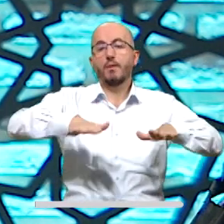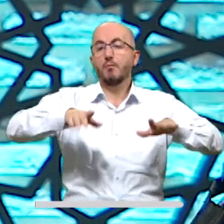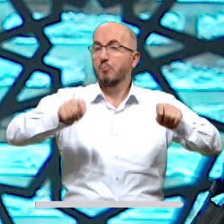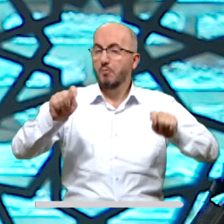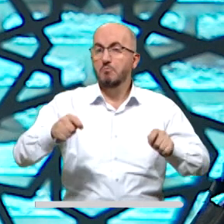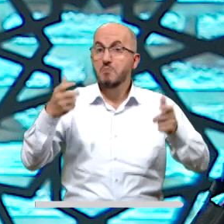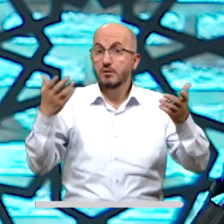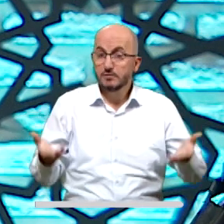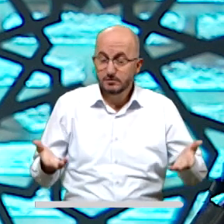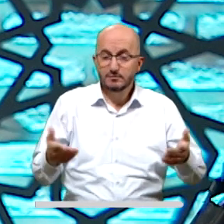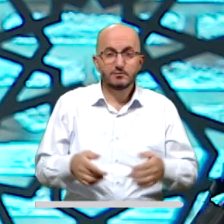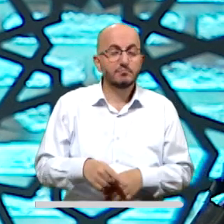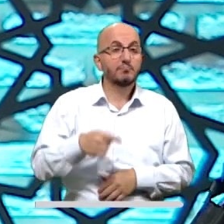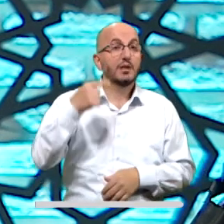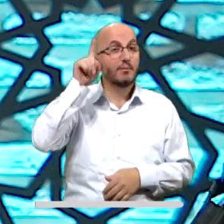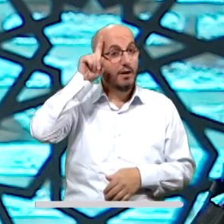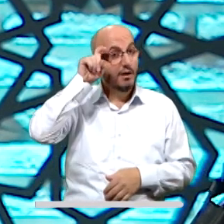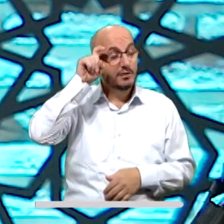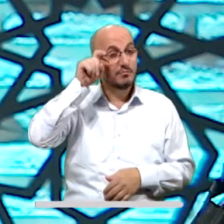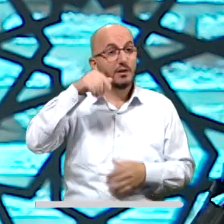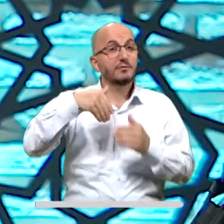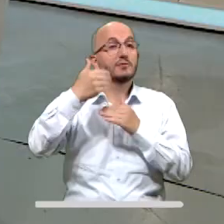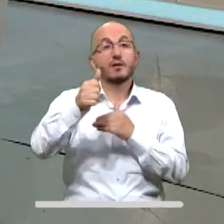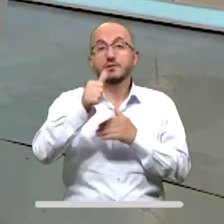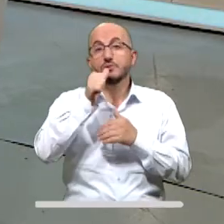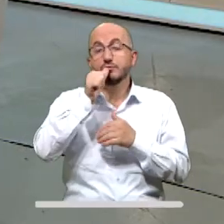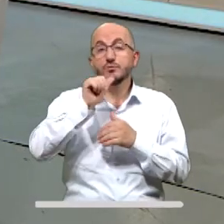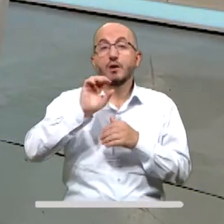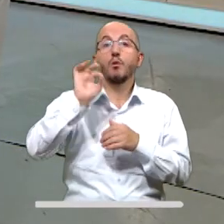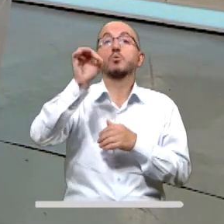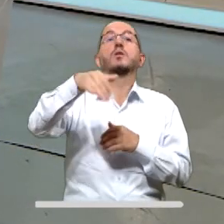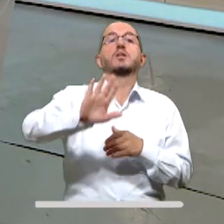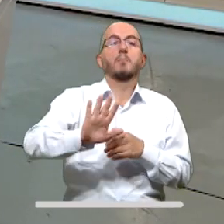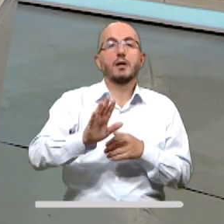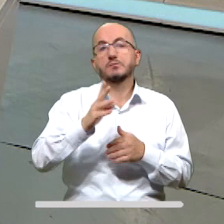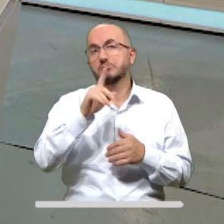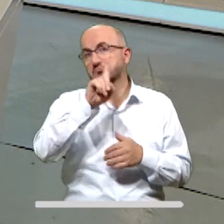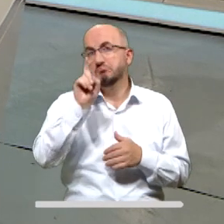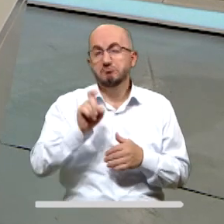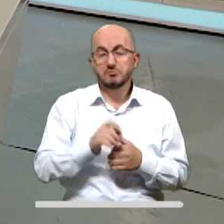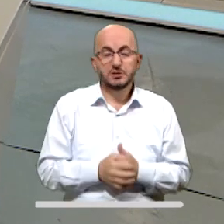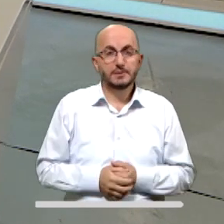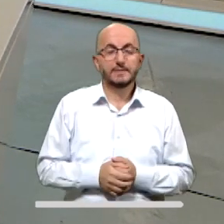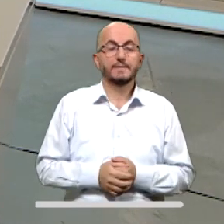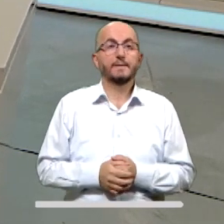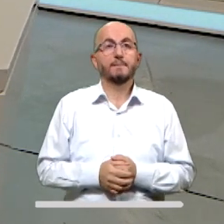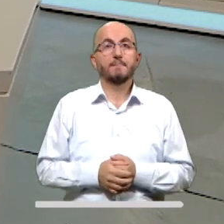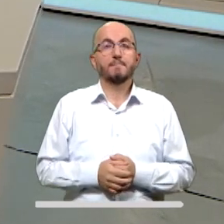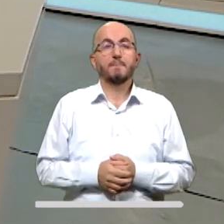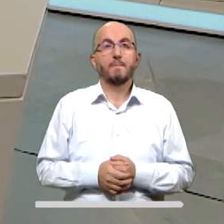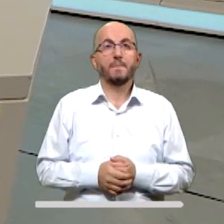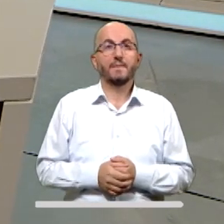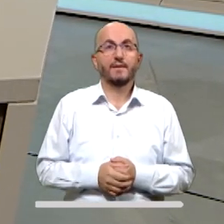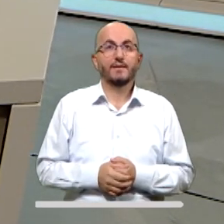almalıyız demiş. Benim aklıma acaba dışarıdan suya ulaşamaz mı sorusu da geldi. Bu da bir seçenek midir acaba? Yani